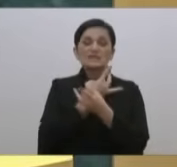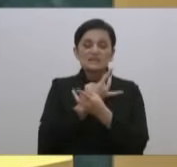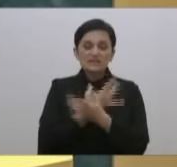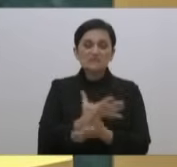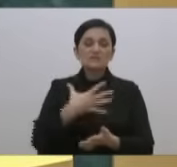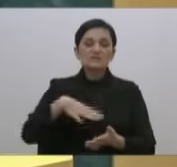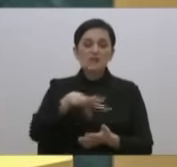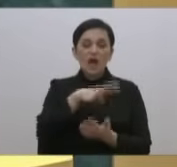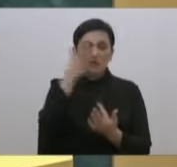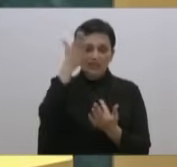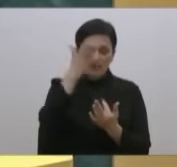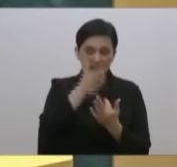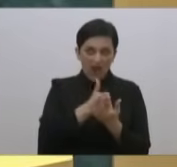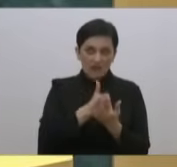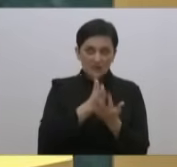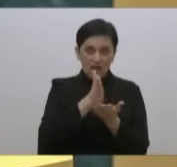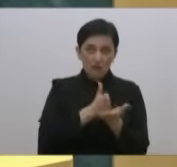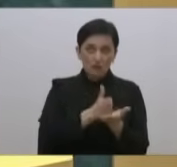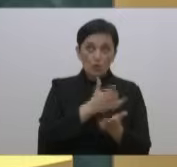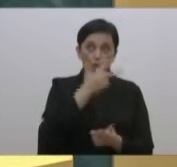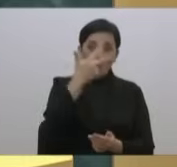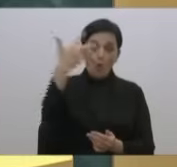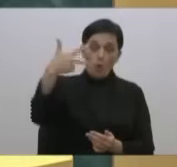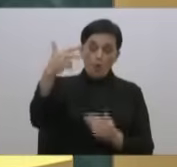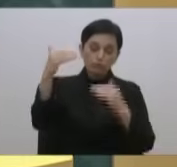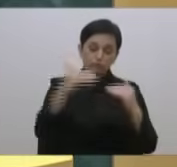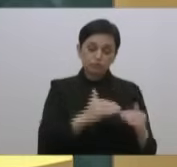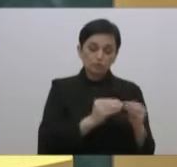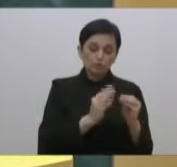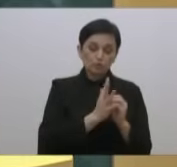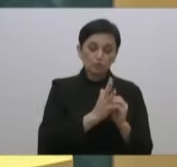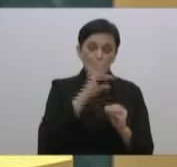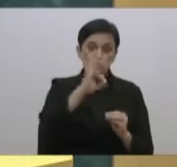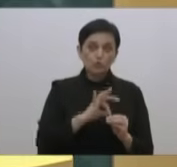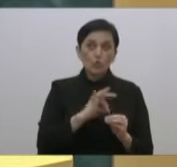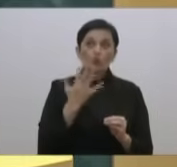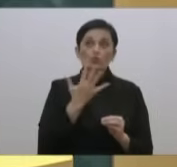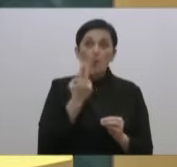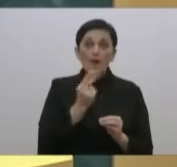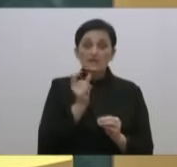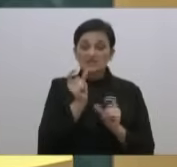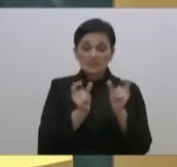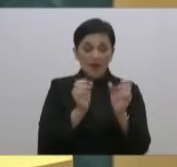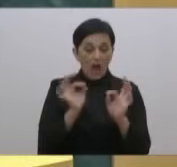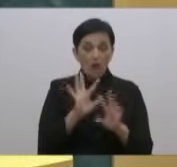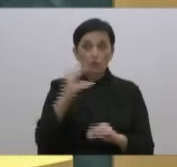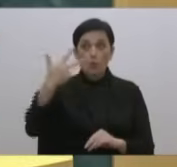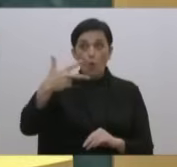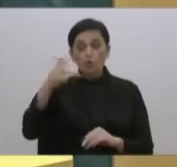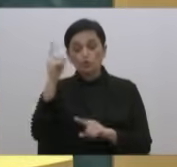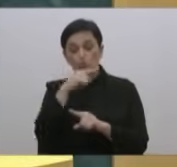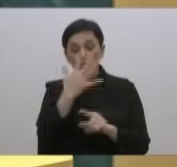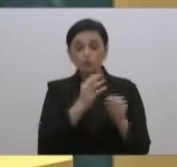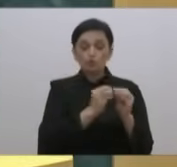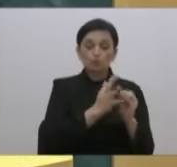სიღარიბე საქართველოში განახევრდა, კონკრეტული ციფრი 30-დან ჩამოვიდა 15%-ამდე. რომელიმე ციფრი არ არის სწორი? 30-ია ტყუილი